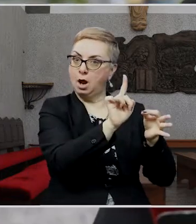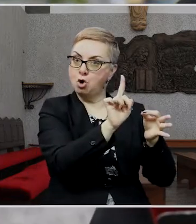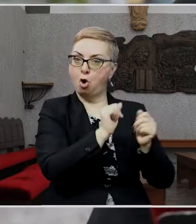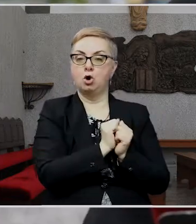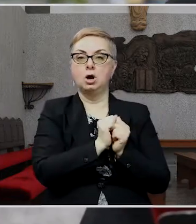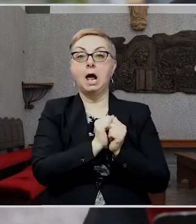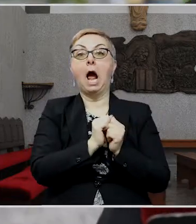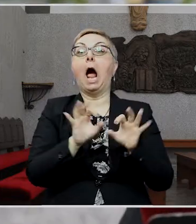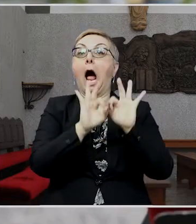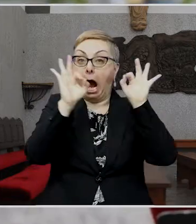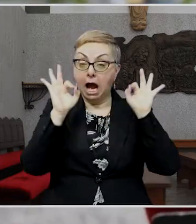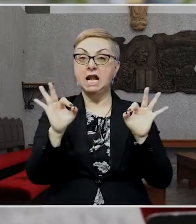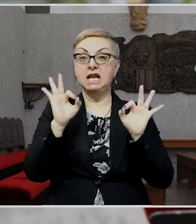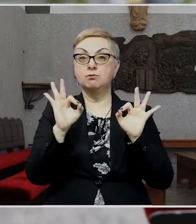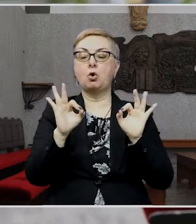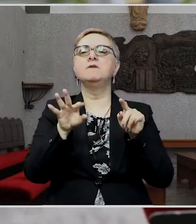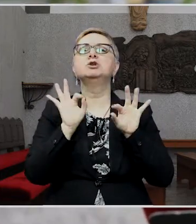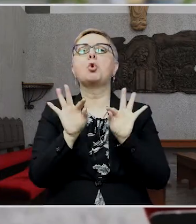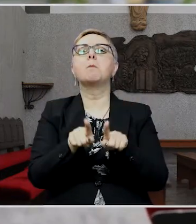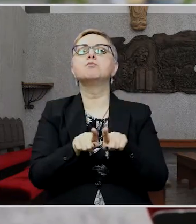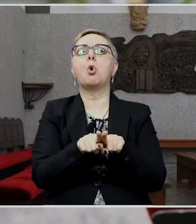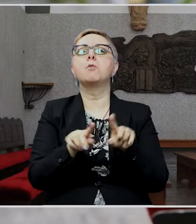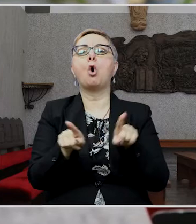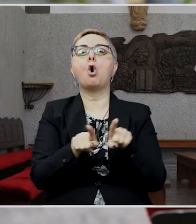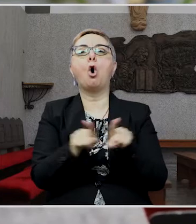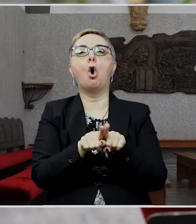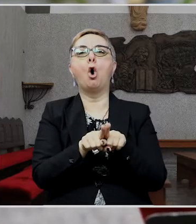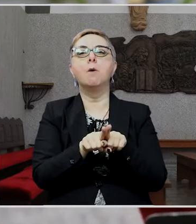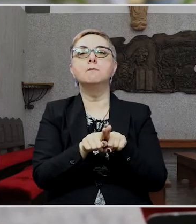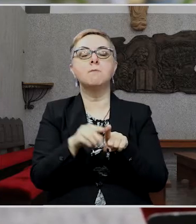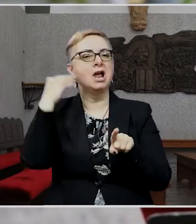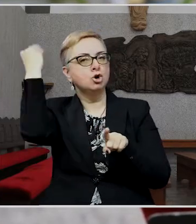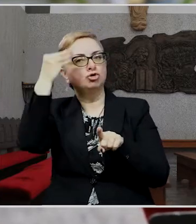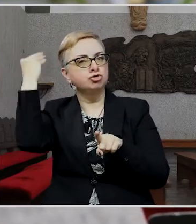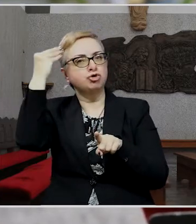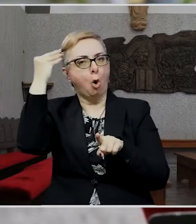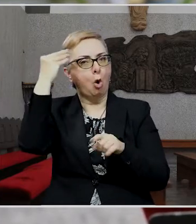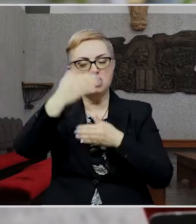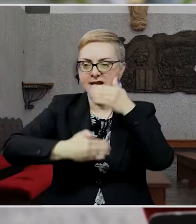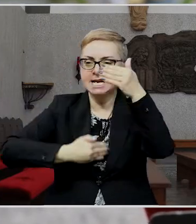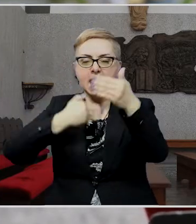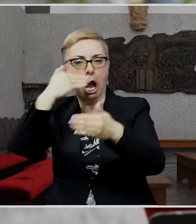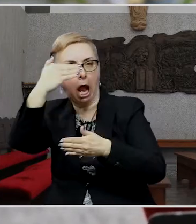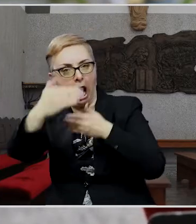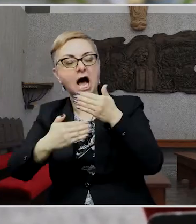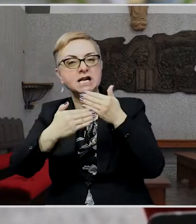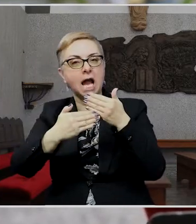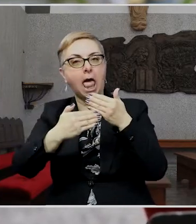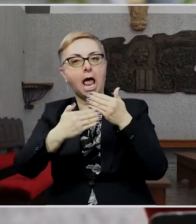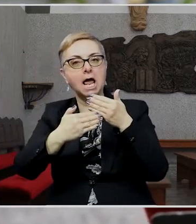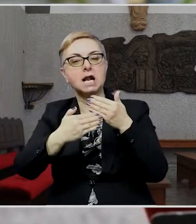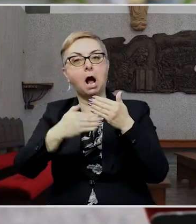ecco allora l'improvviso frantumarsi quei segni di gloria di mosè e infatti